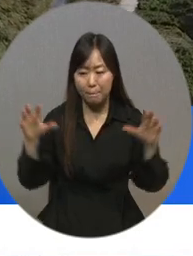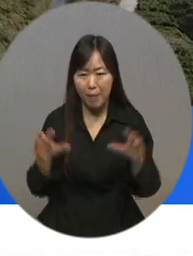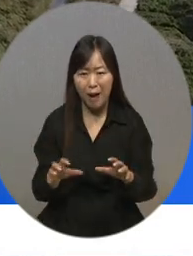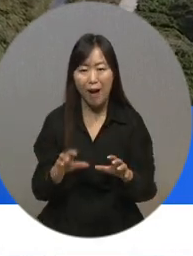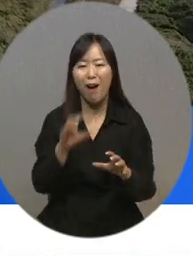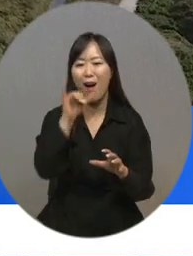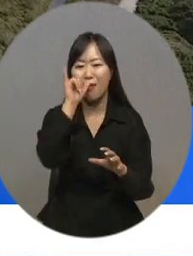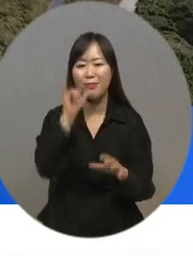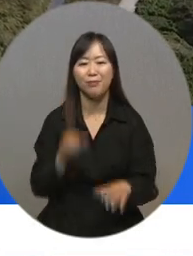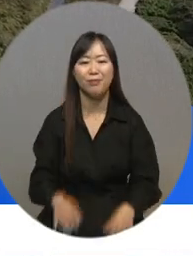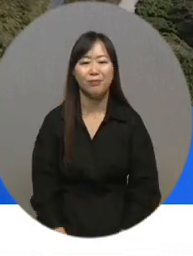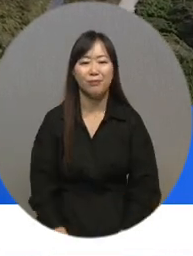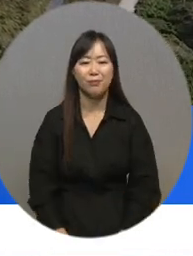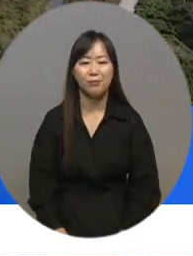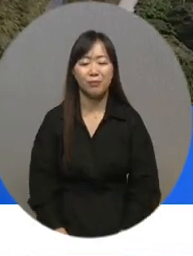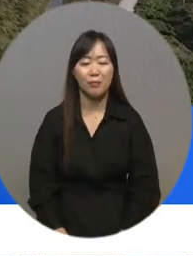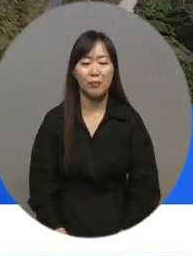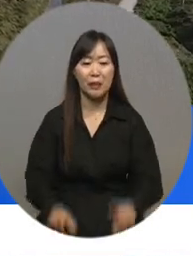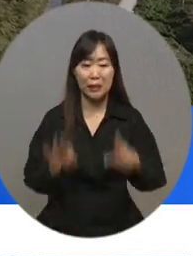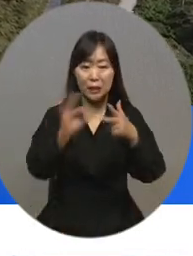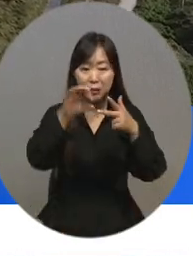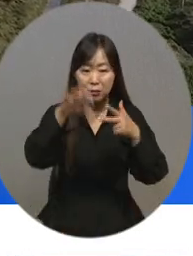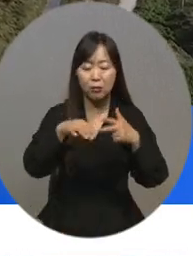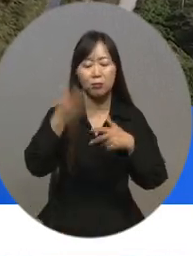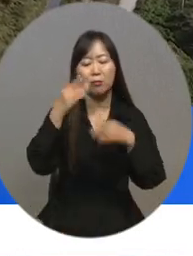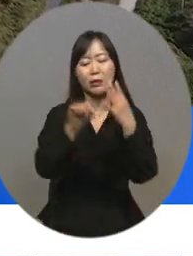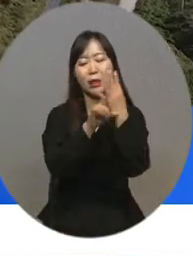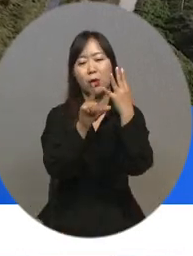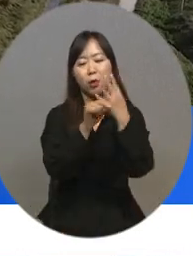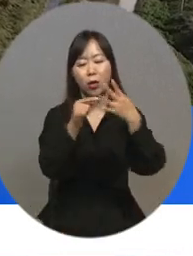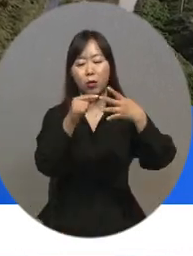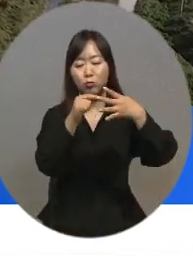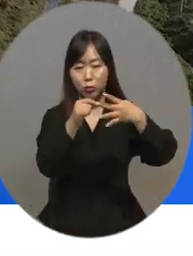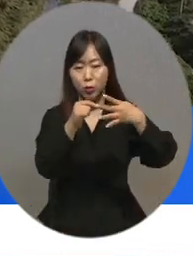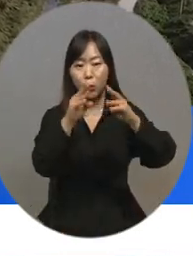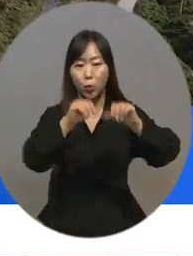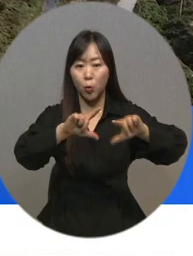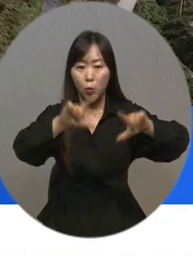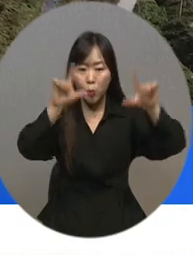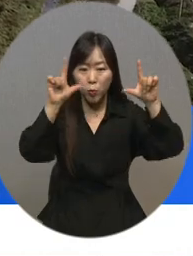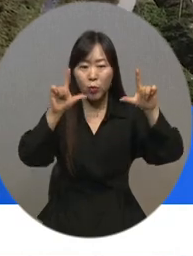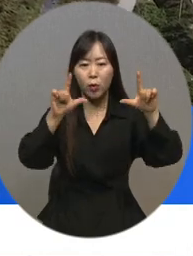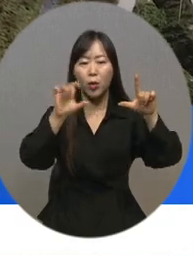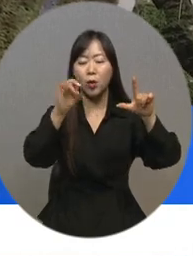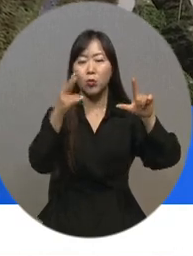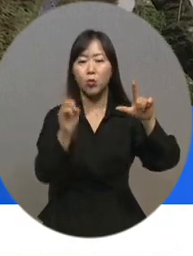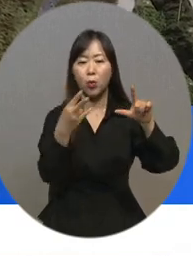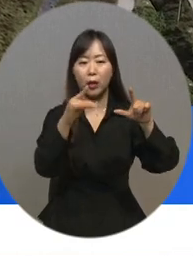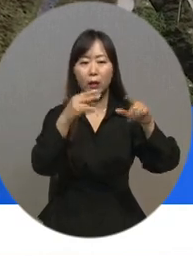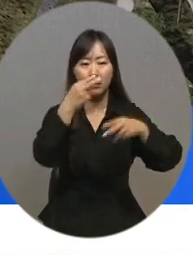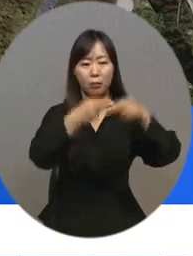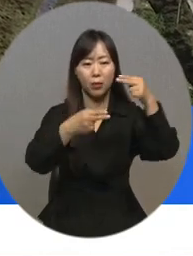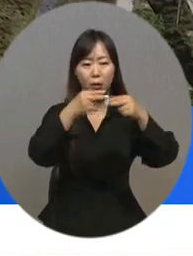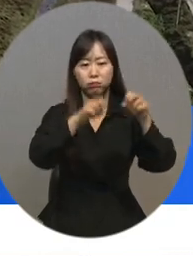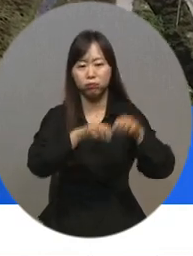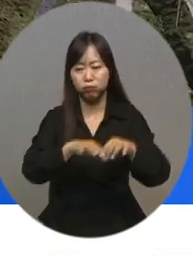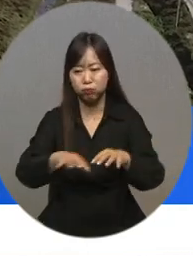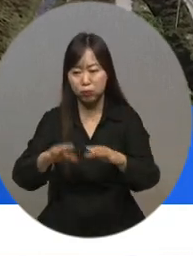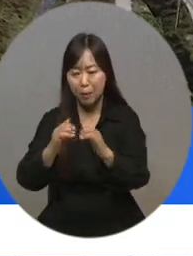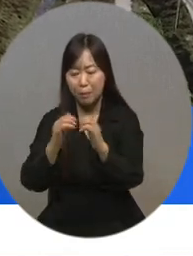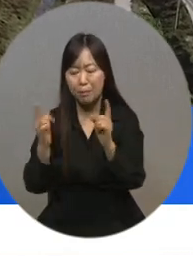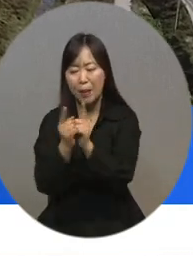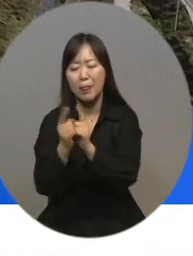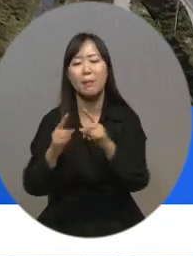자리가 발현됩니다 지난 구는 해마다 4월 둘째 주 토요일을 용담댐 수민 만남의 날로 지정했습니다